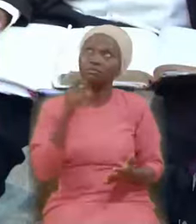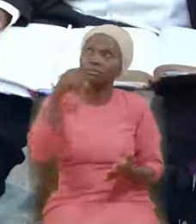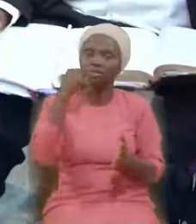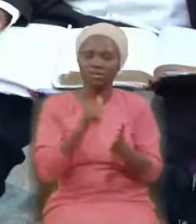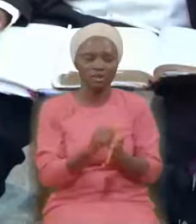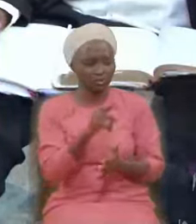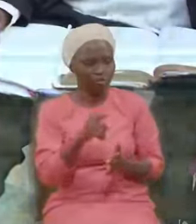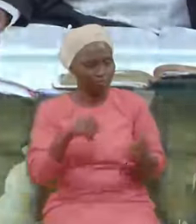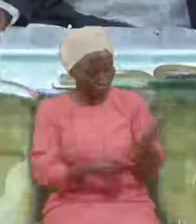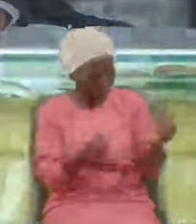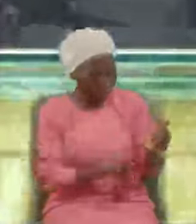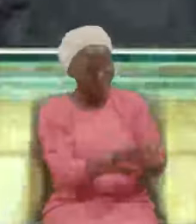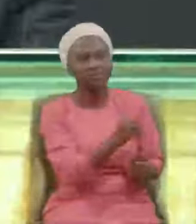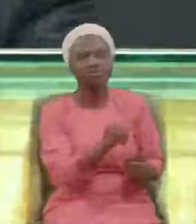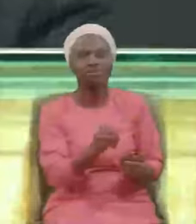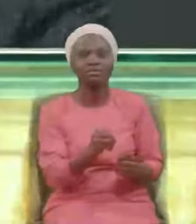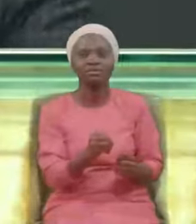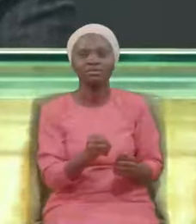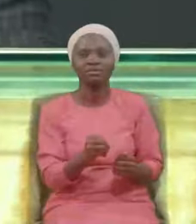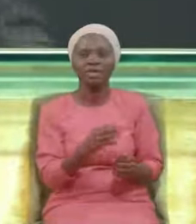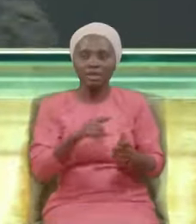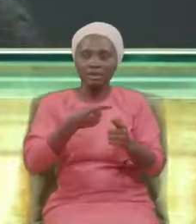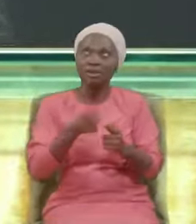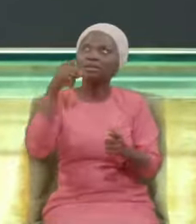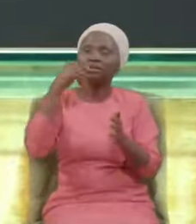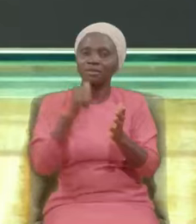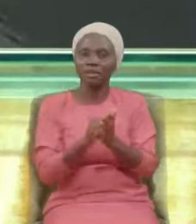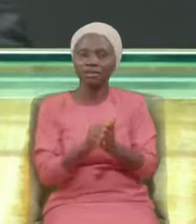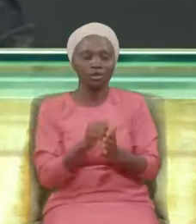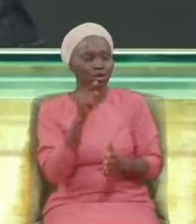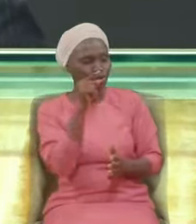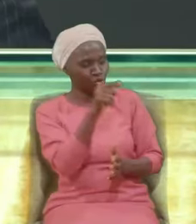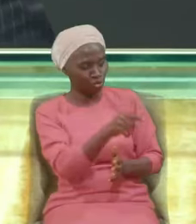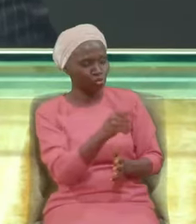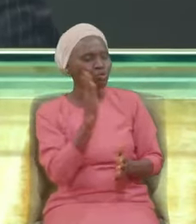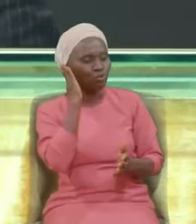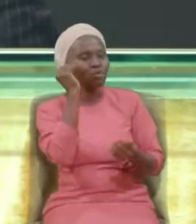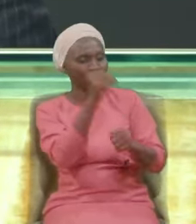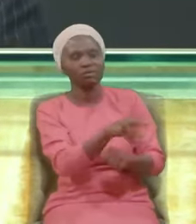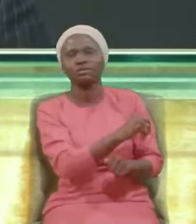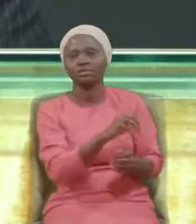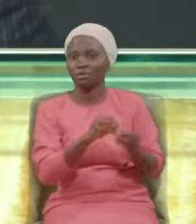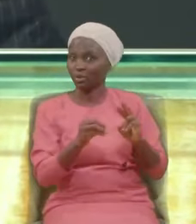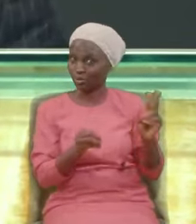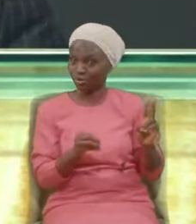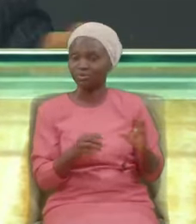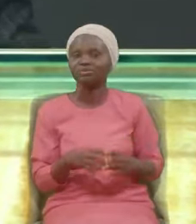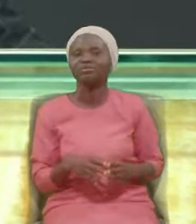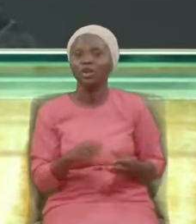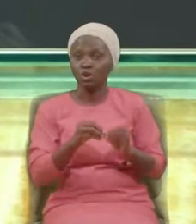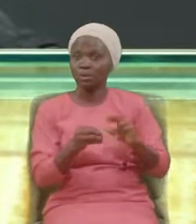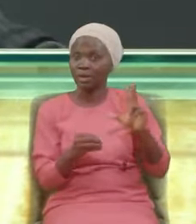a dit, poursuis. Un. Et puis il lui a dit que tu vas les atteindre. Deux.